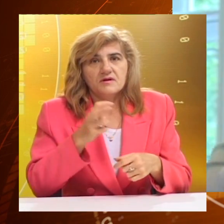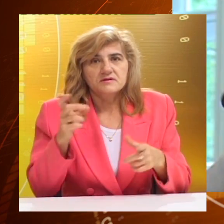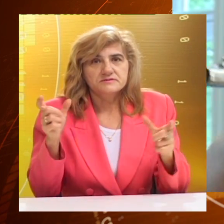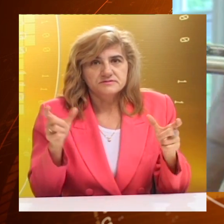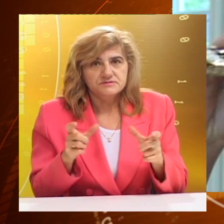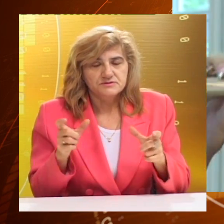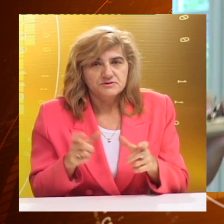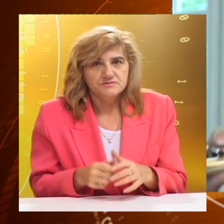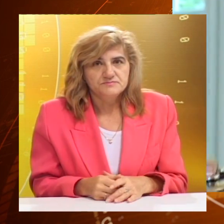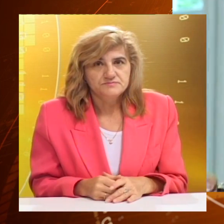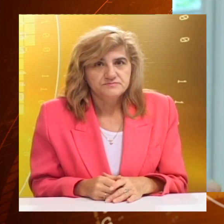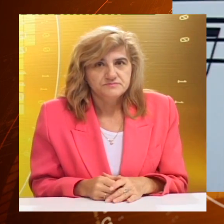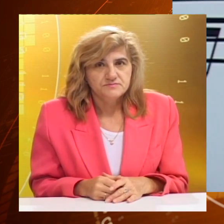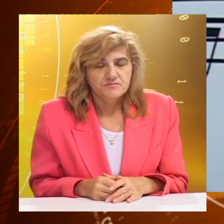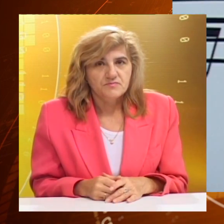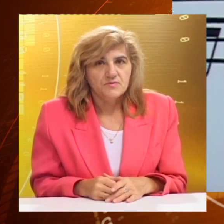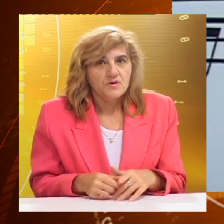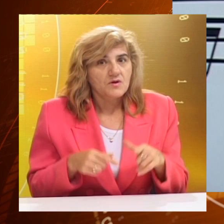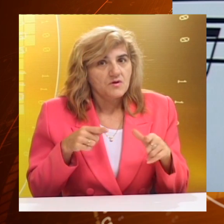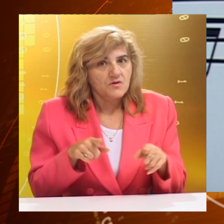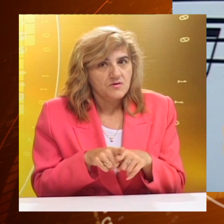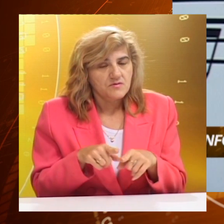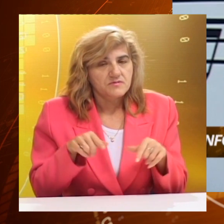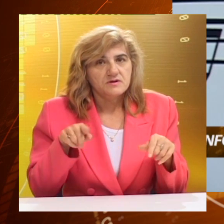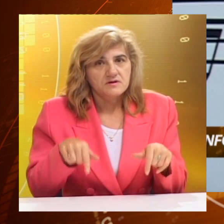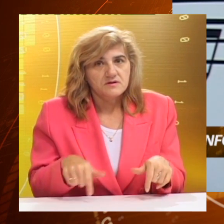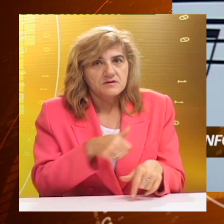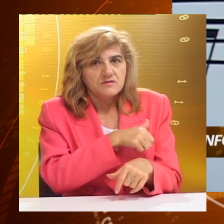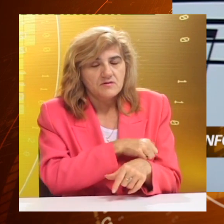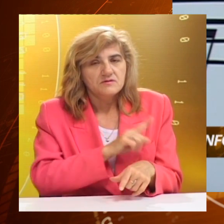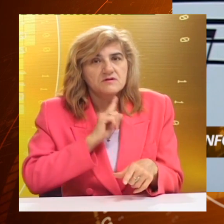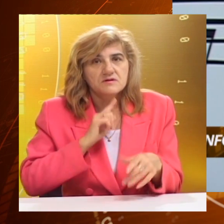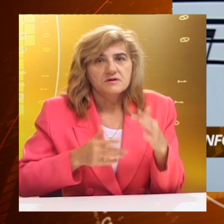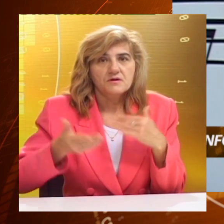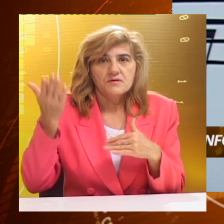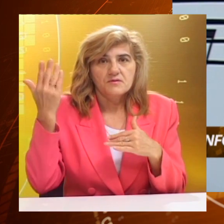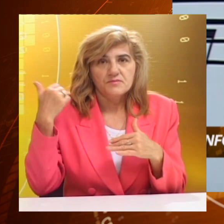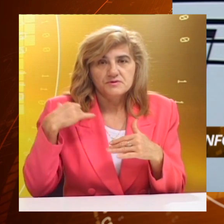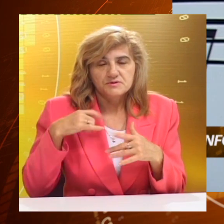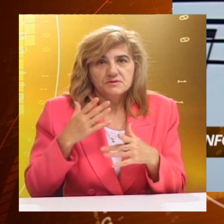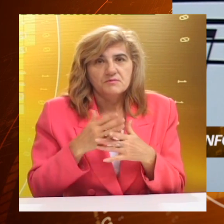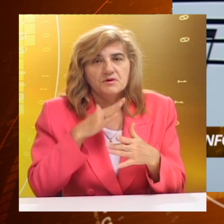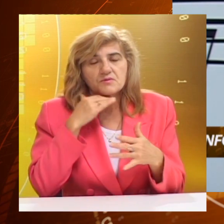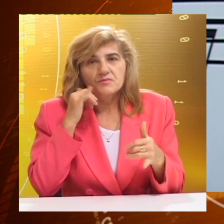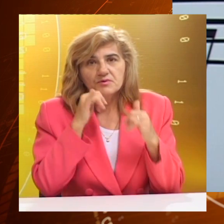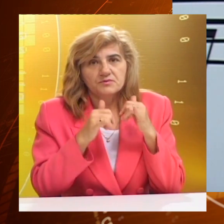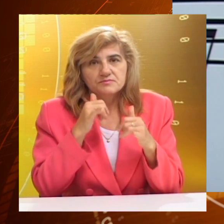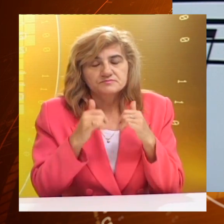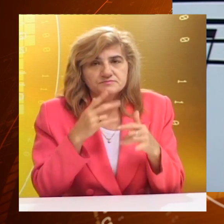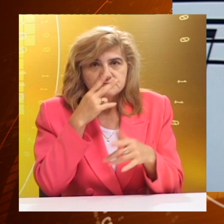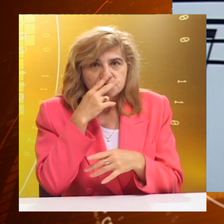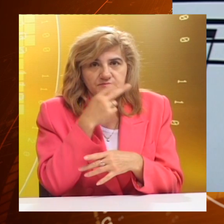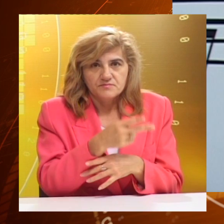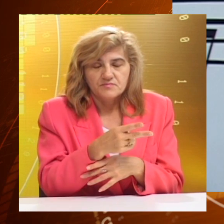i kulturno-umetničkim društvima. Kao i ovih proteklih godina, ove nedelje mogu da očekuju veliki broj